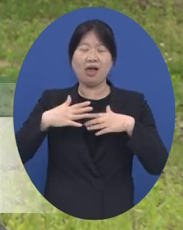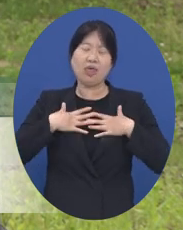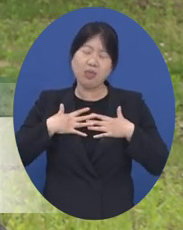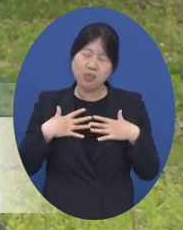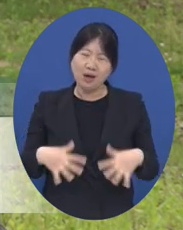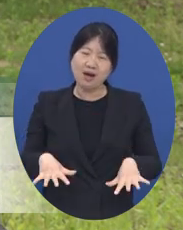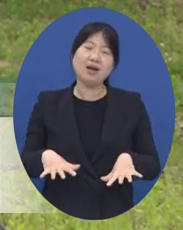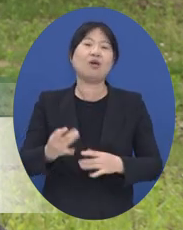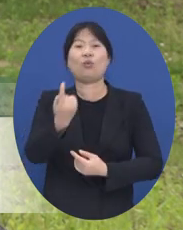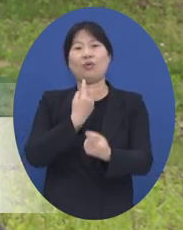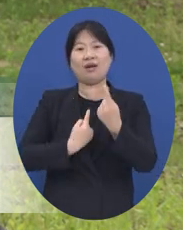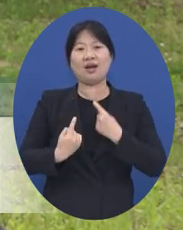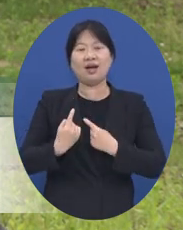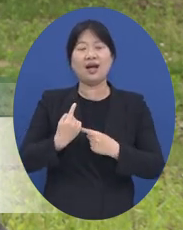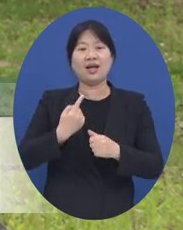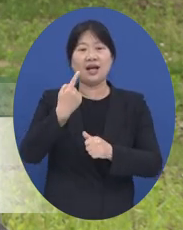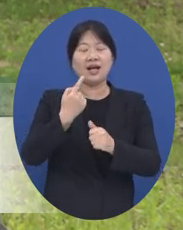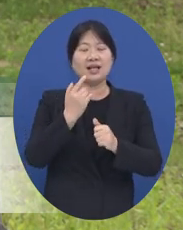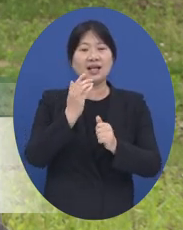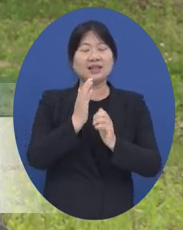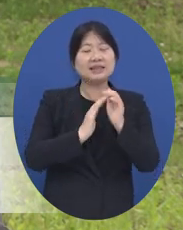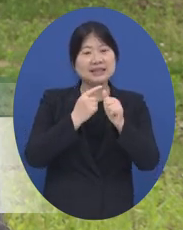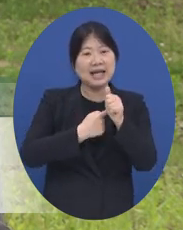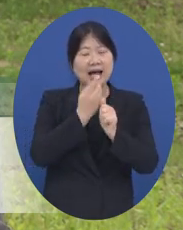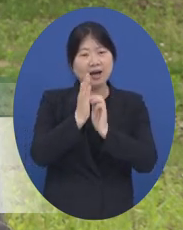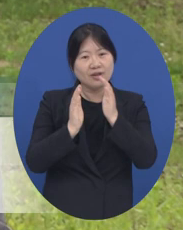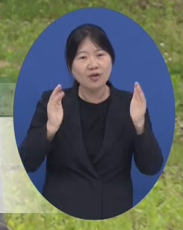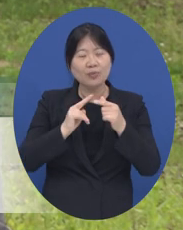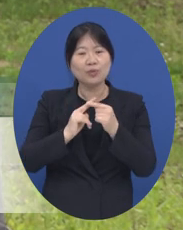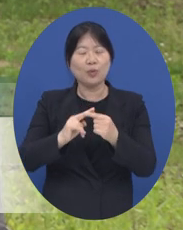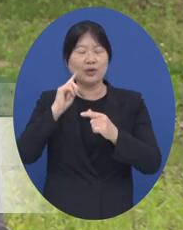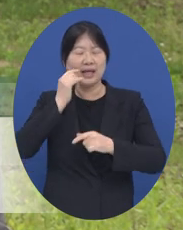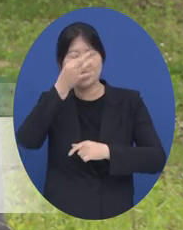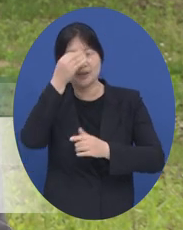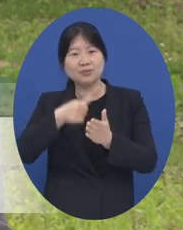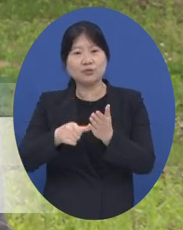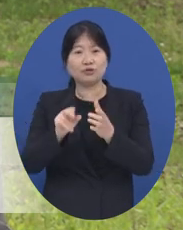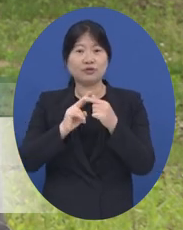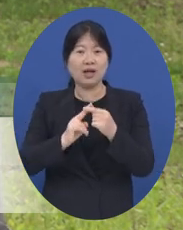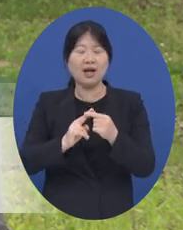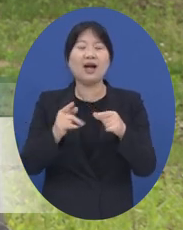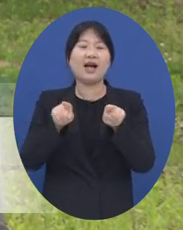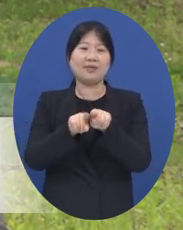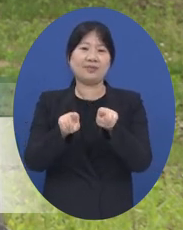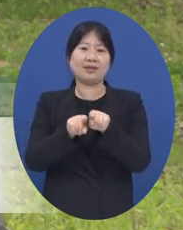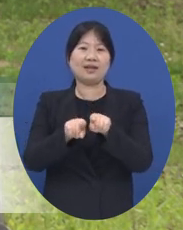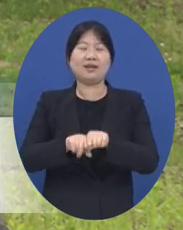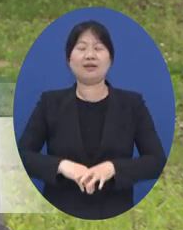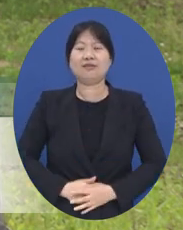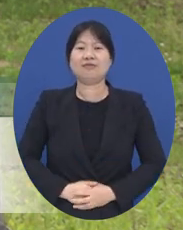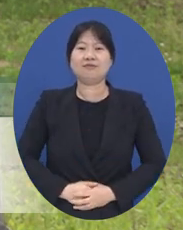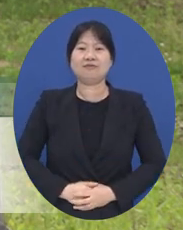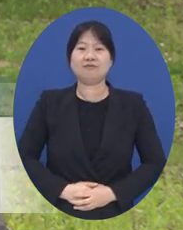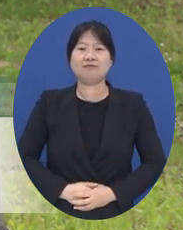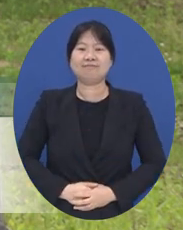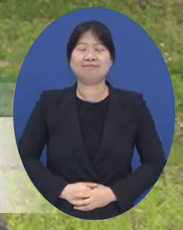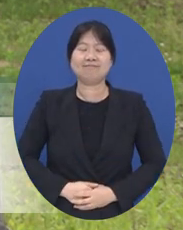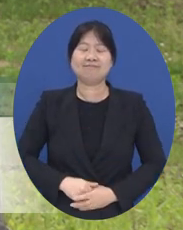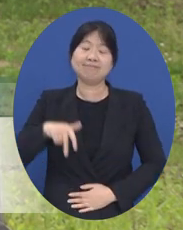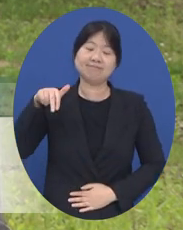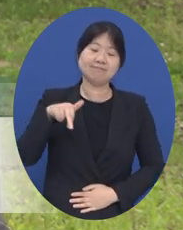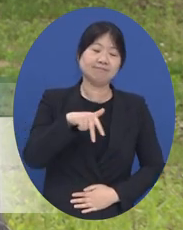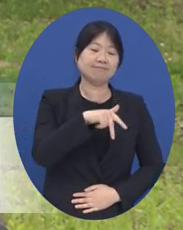오셔서 자연과 어여 예술작품과 이런 부분을 같이 곁들여서 산책하듯이